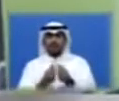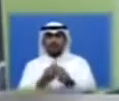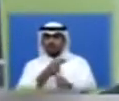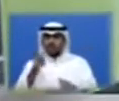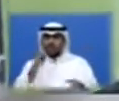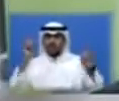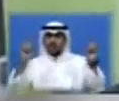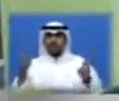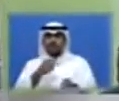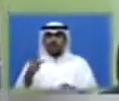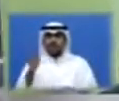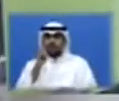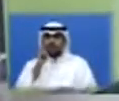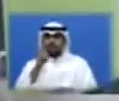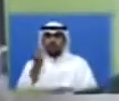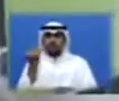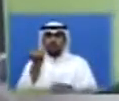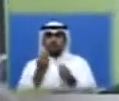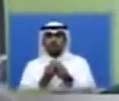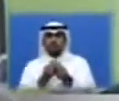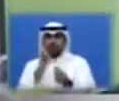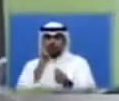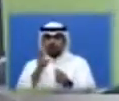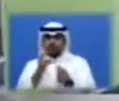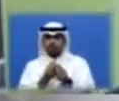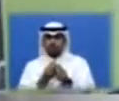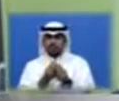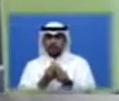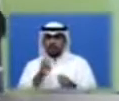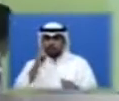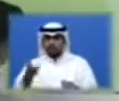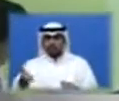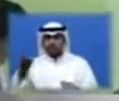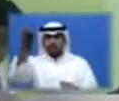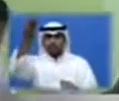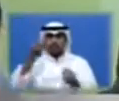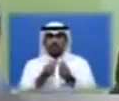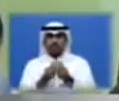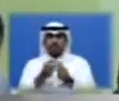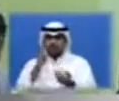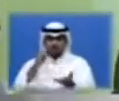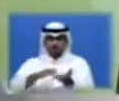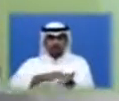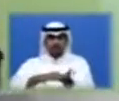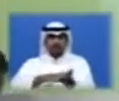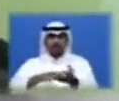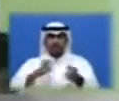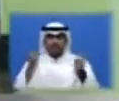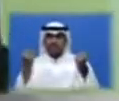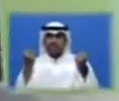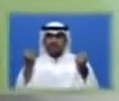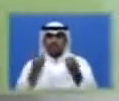والأجهزة الأخرى كيف تبني ناطحة السحاب، كيف تتزلق على الثلج على